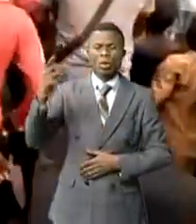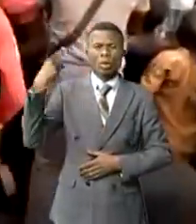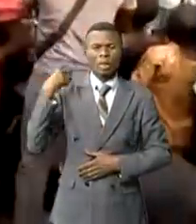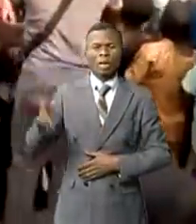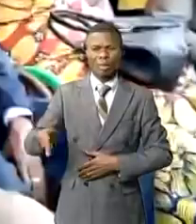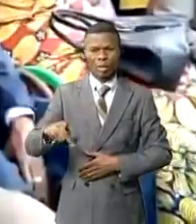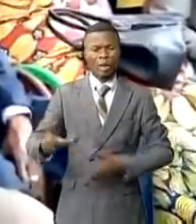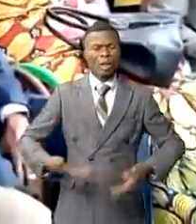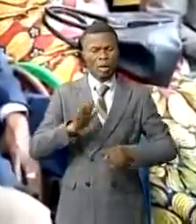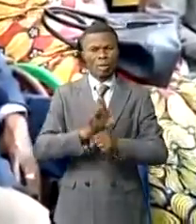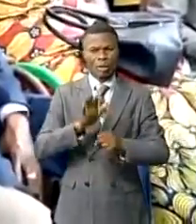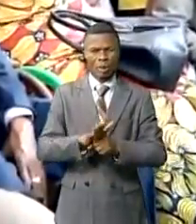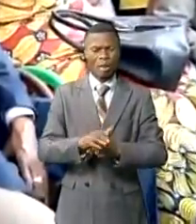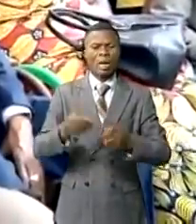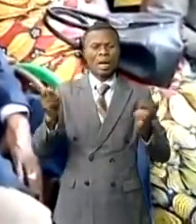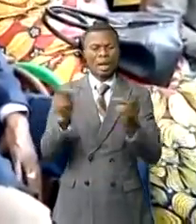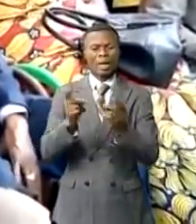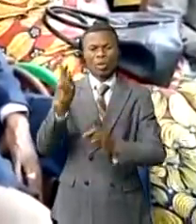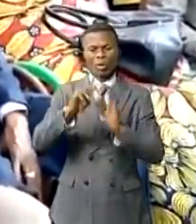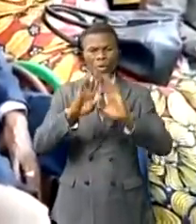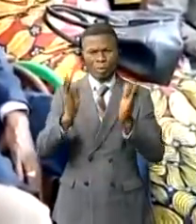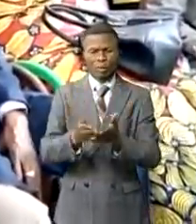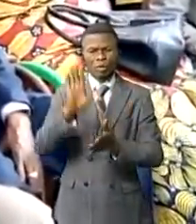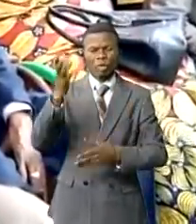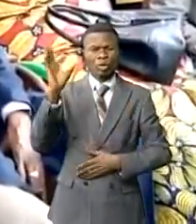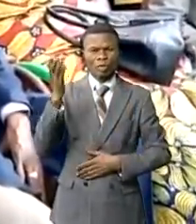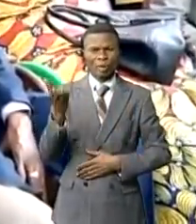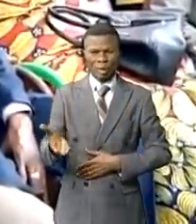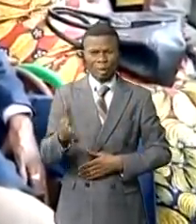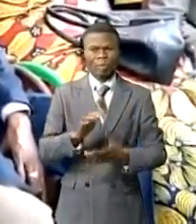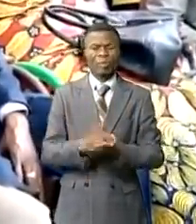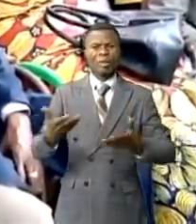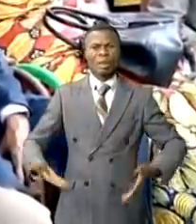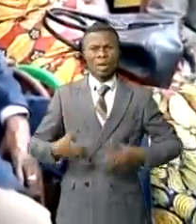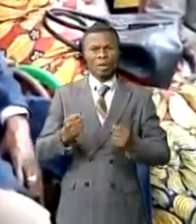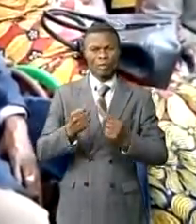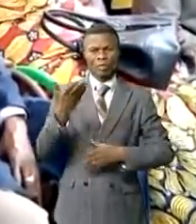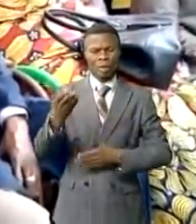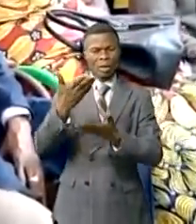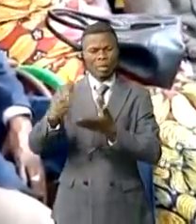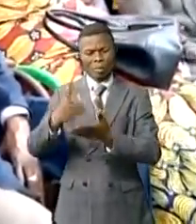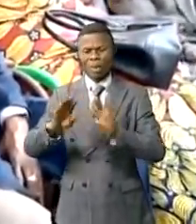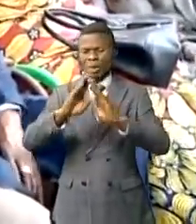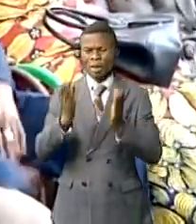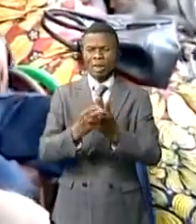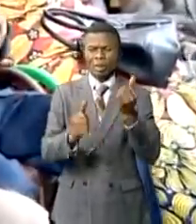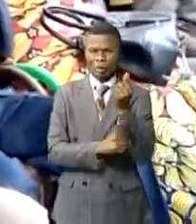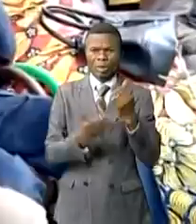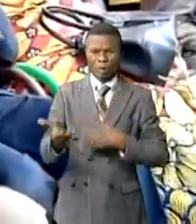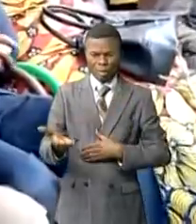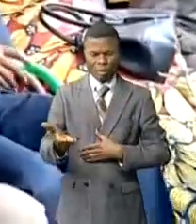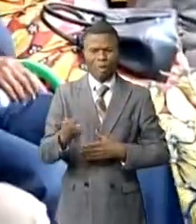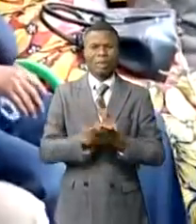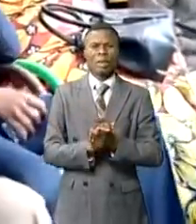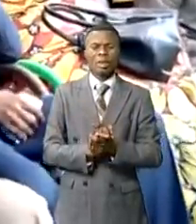s'est dit content d'être à sa base. Vous savez, dans la vie, il y a de la joie que quand on la partage avec les autres. À partir du moment